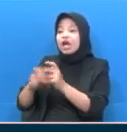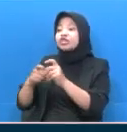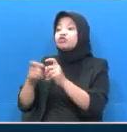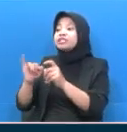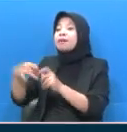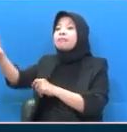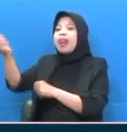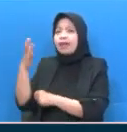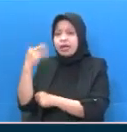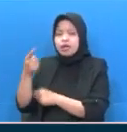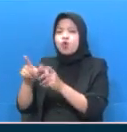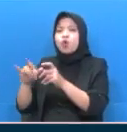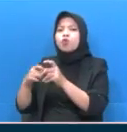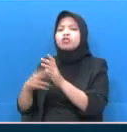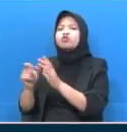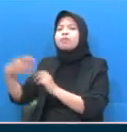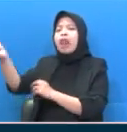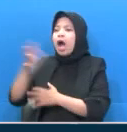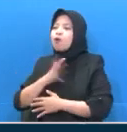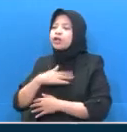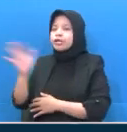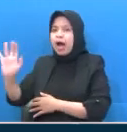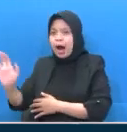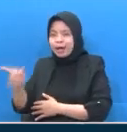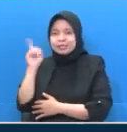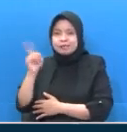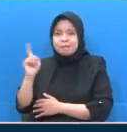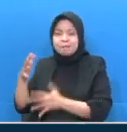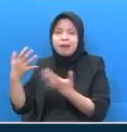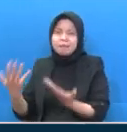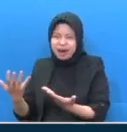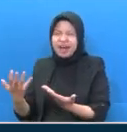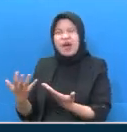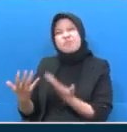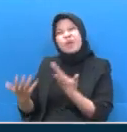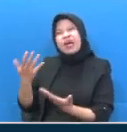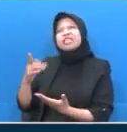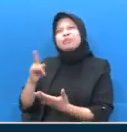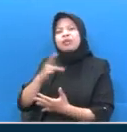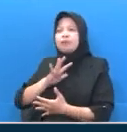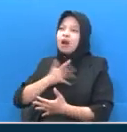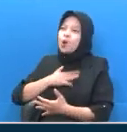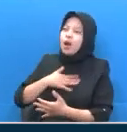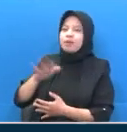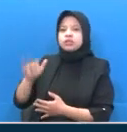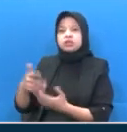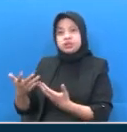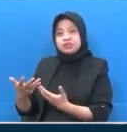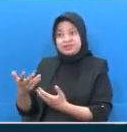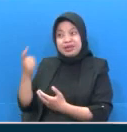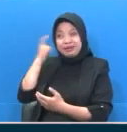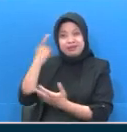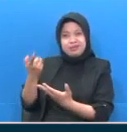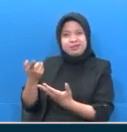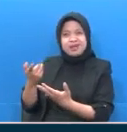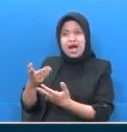kan Prof. Ibnu bilang nih jangan khawatir karena toh masih bisa diragukan gitu. Anda melihat juga